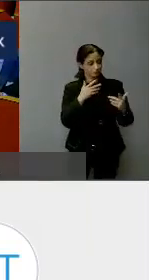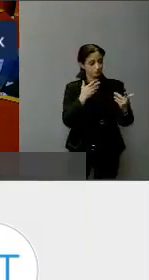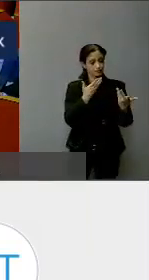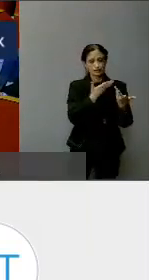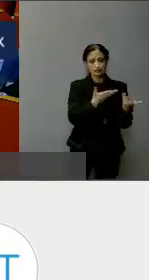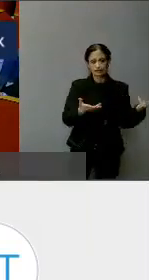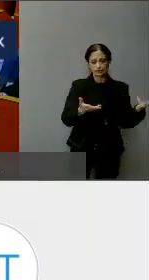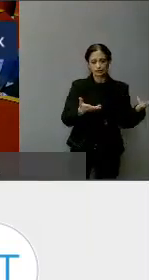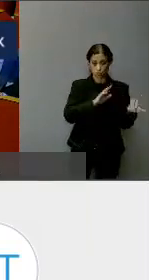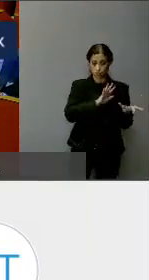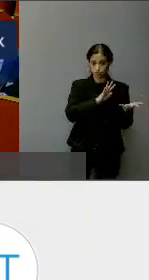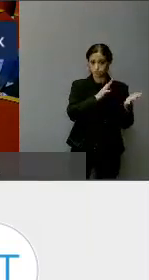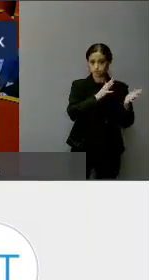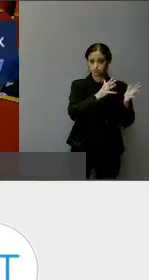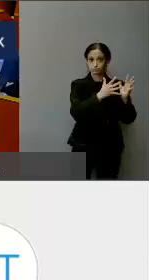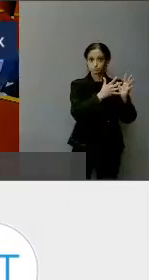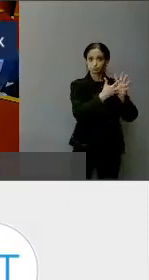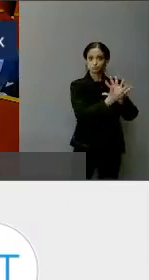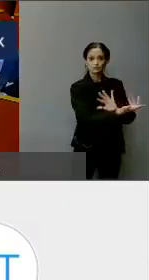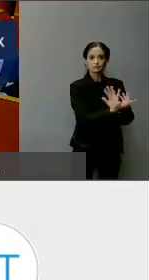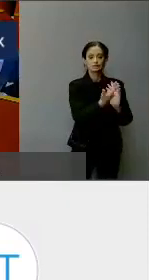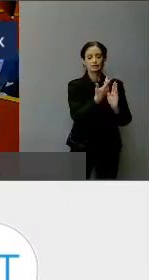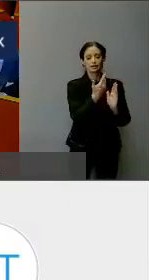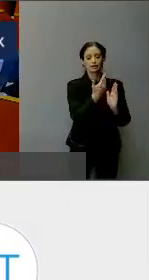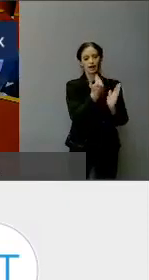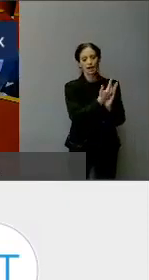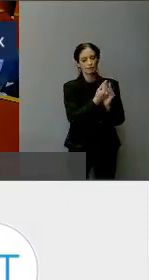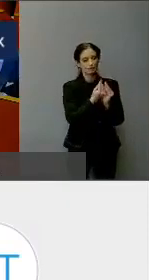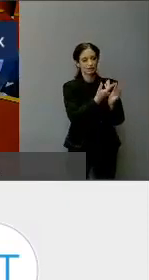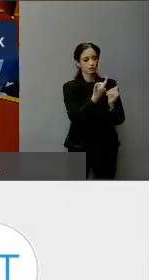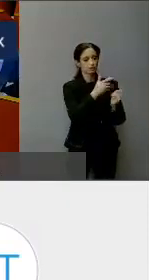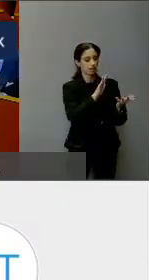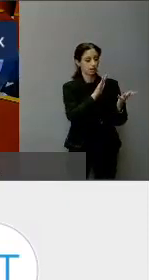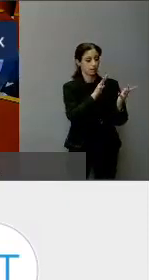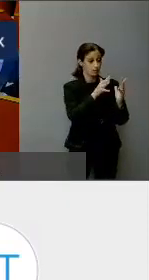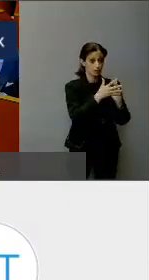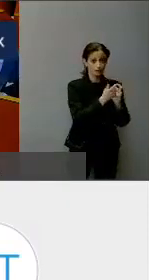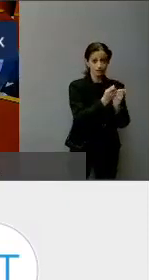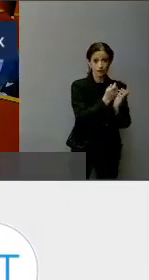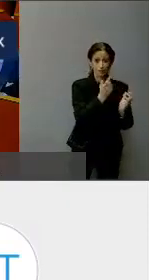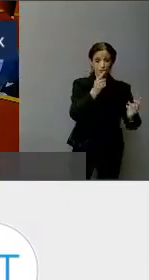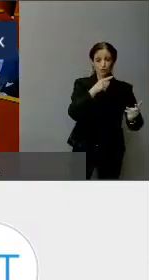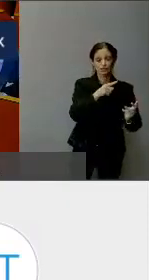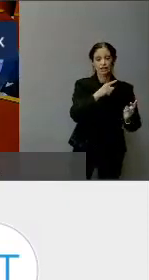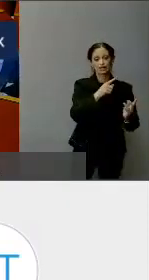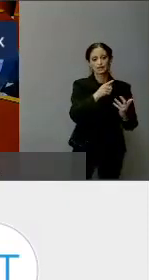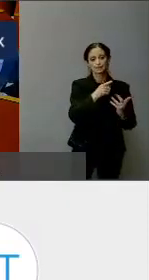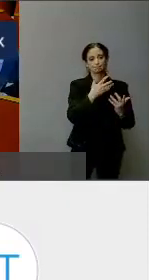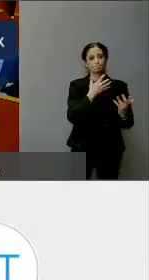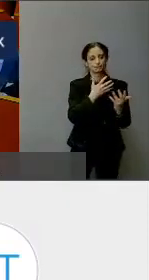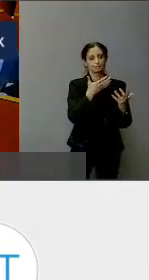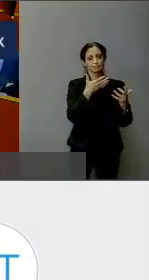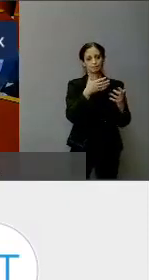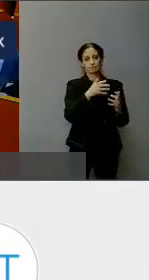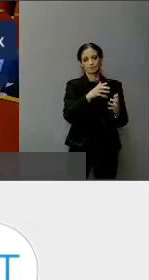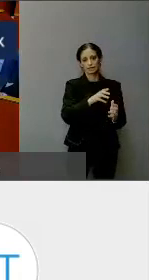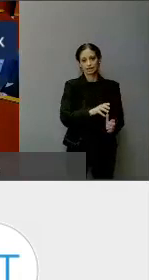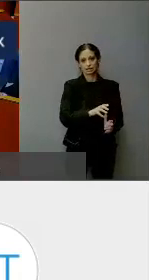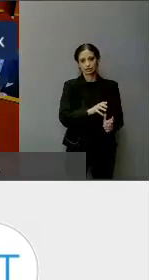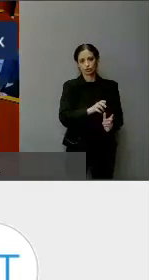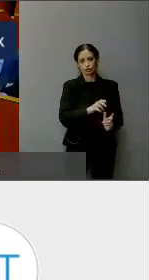il territorio meno impattante e meno deflagrante possibile